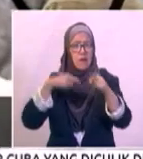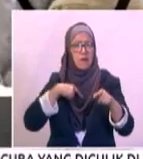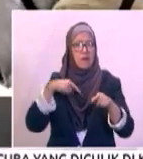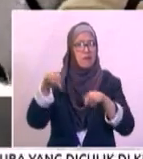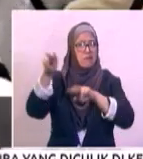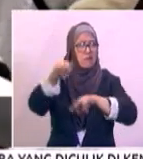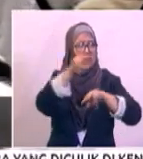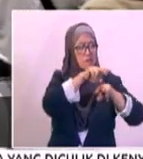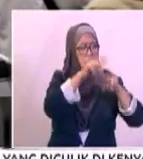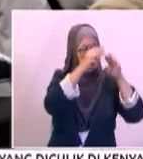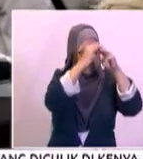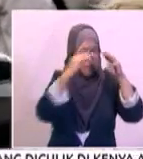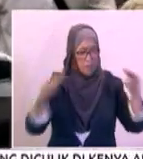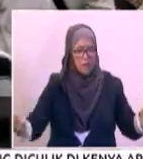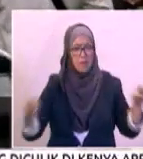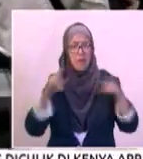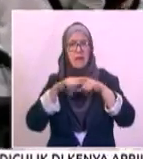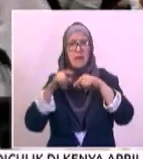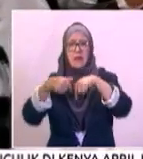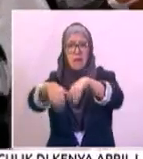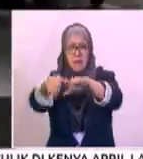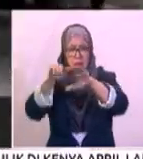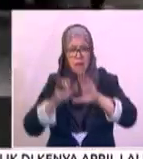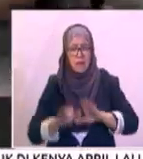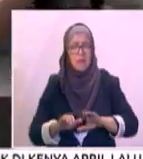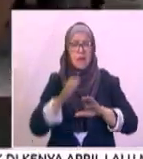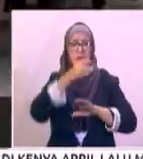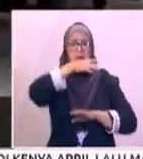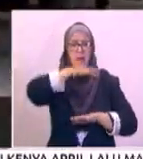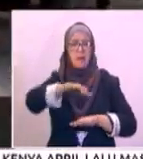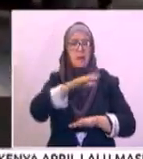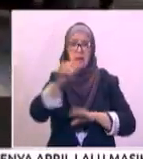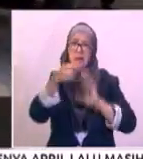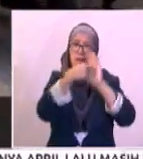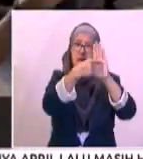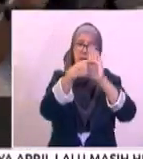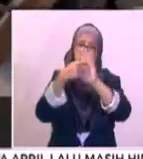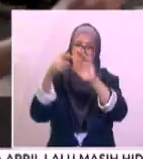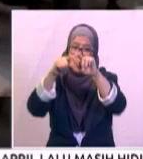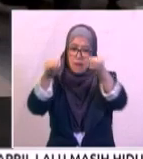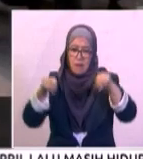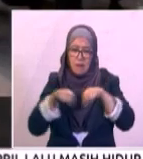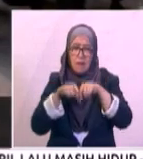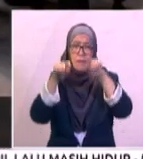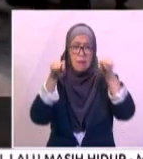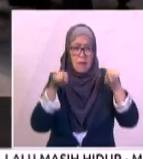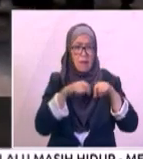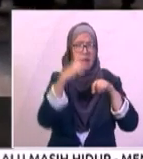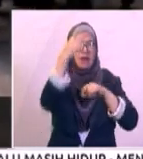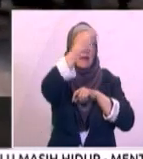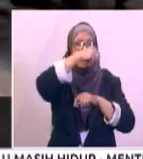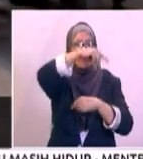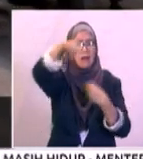makam Rasulullah sallallahu alaihi wasallam, dan juga mereka ditunjukkan tempat-tempat lokasi-lokasi menarik di sekitar Masjid